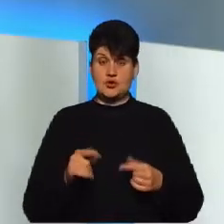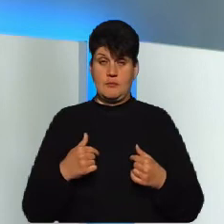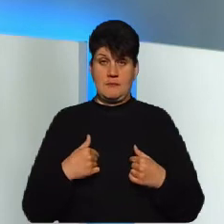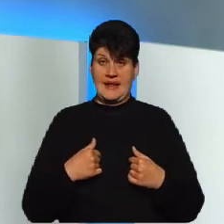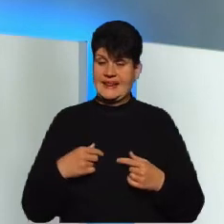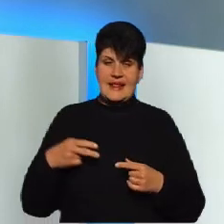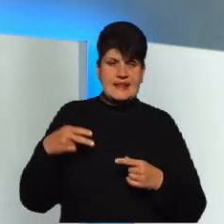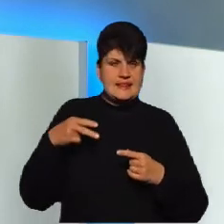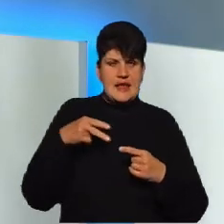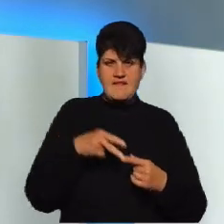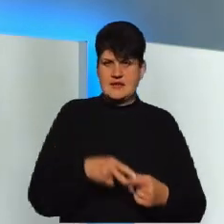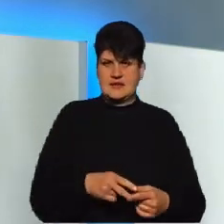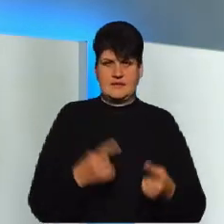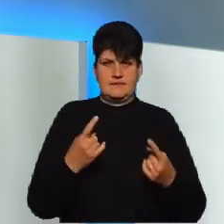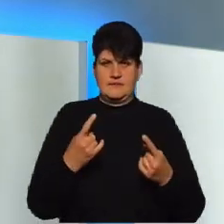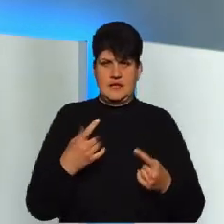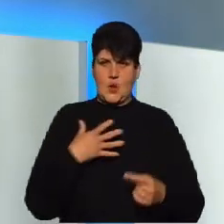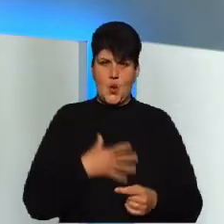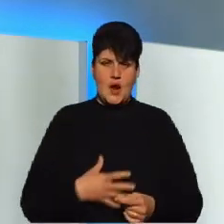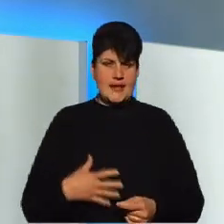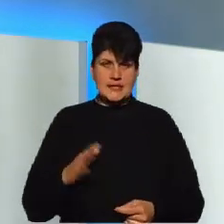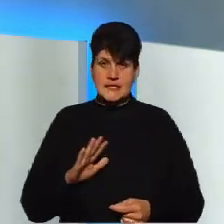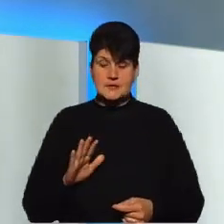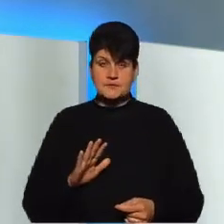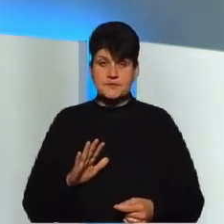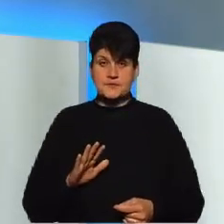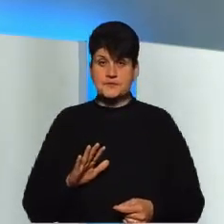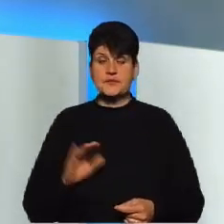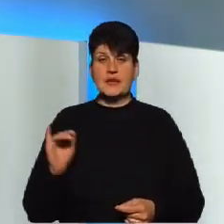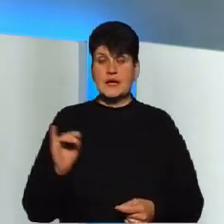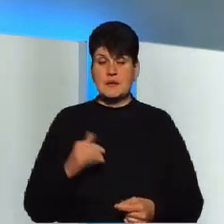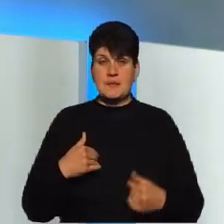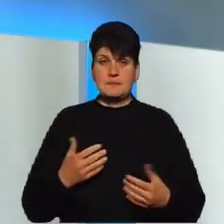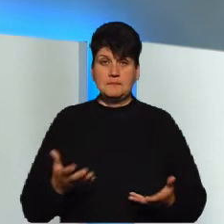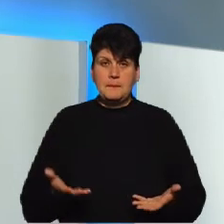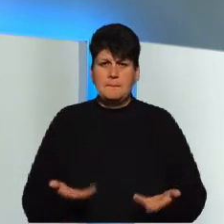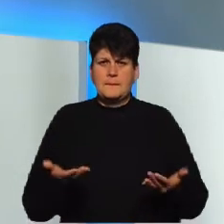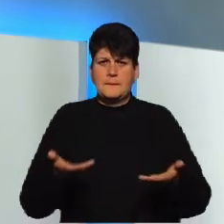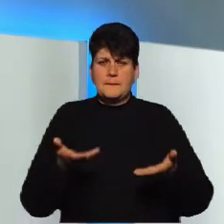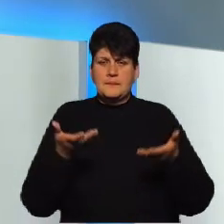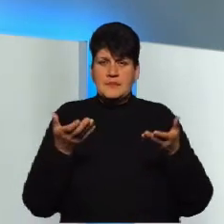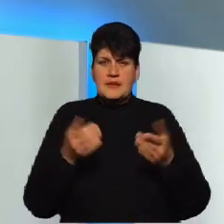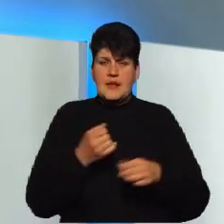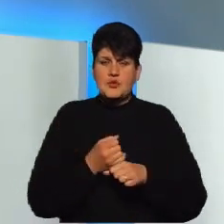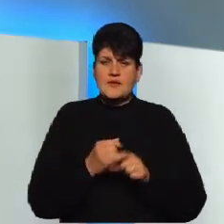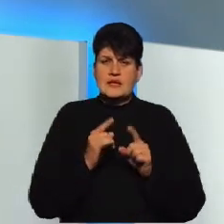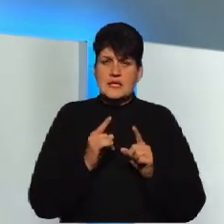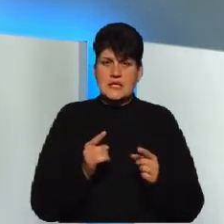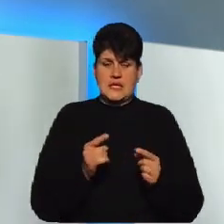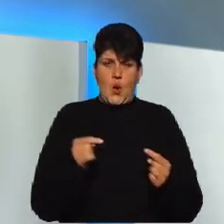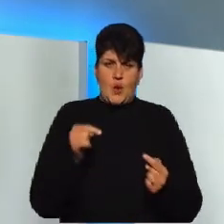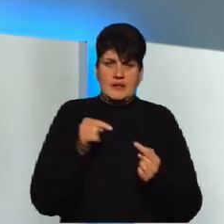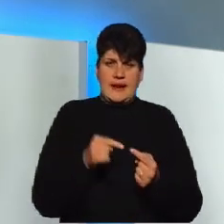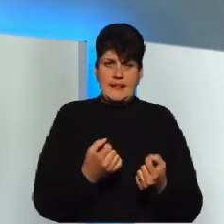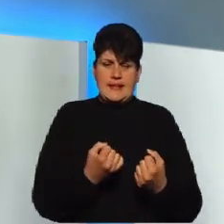навантажуємо значно організм, і ми стимулюємо напрацювання тільки конкретних антигенів. Бо